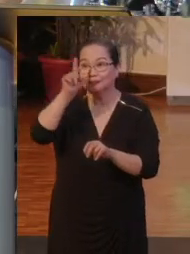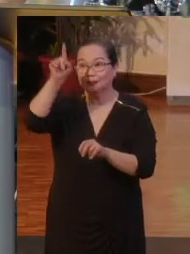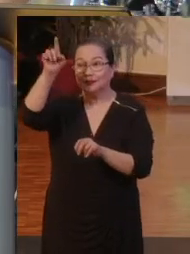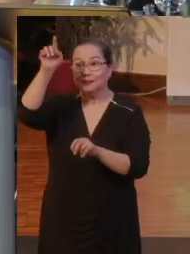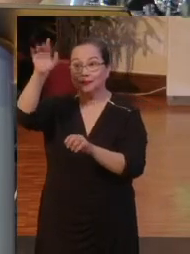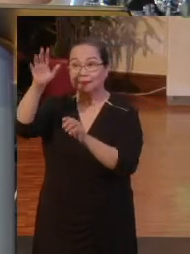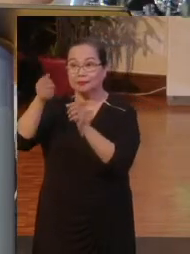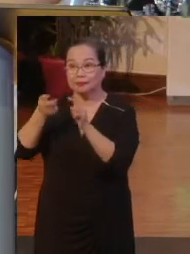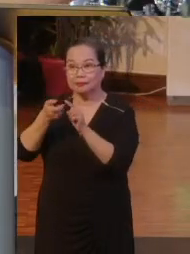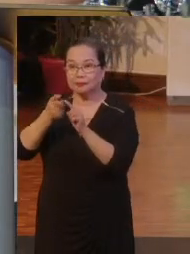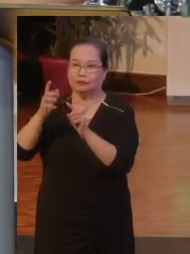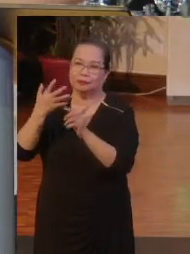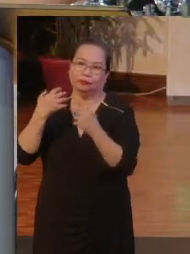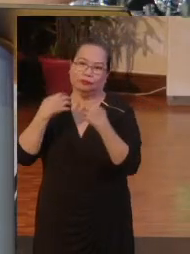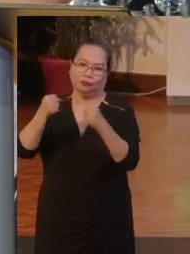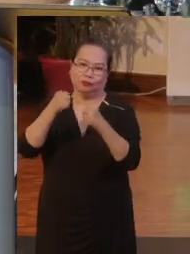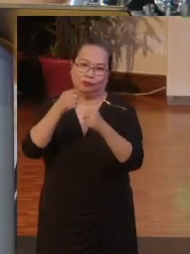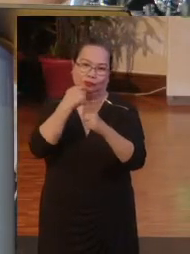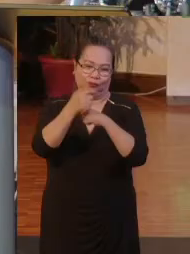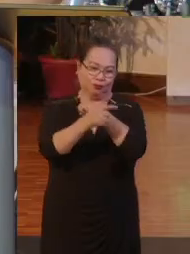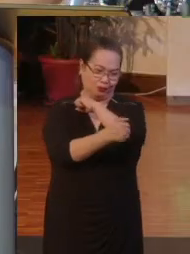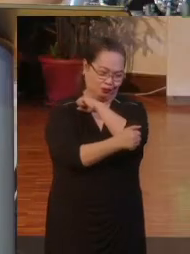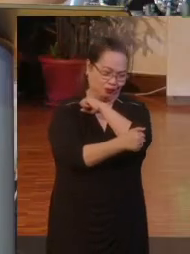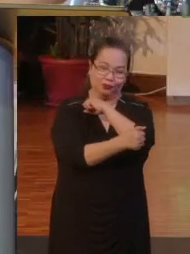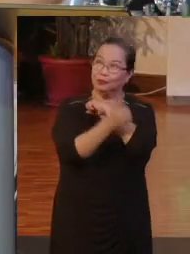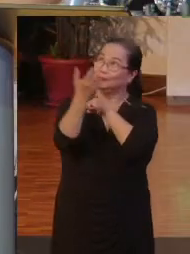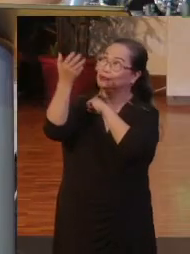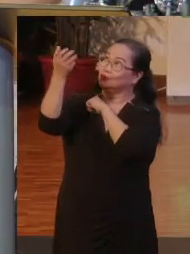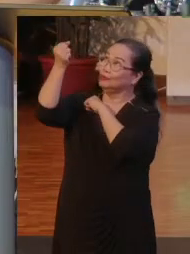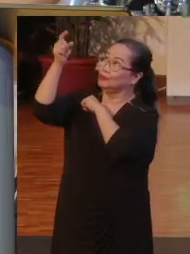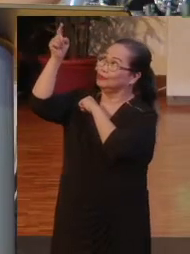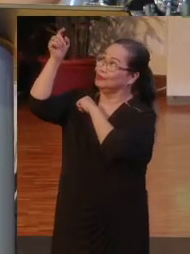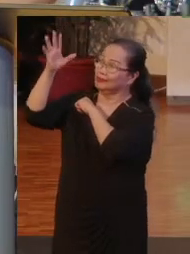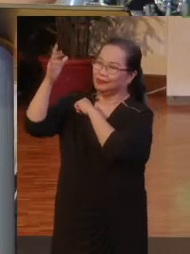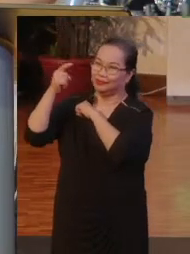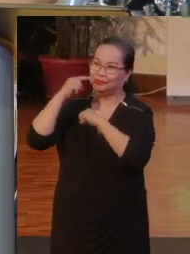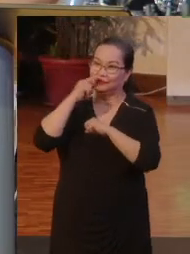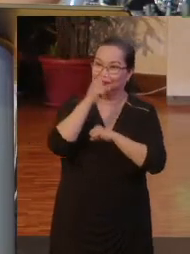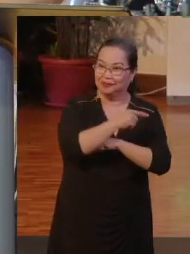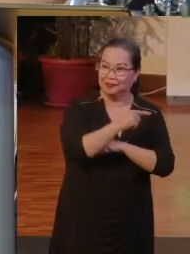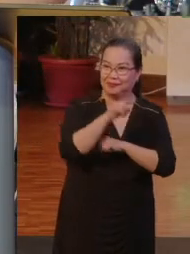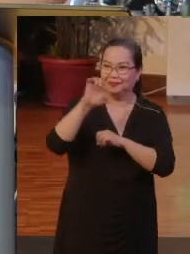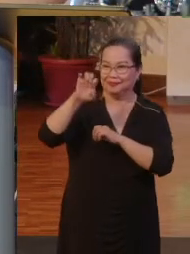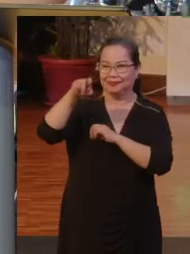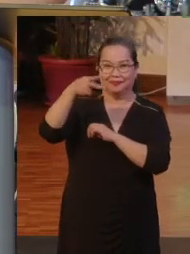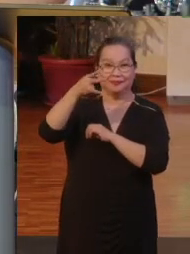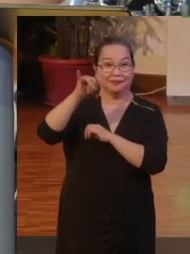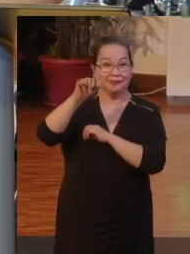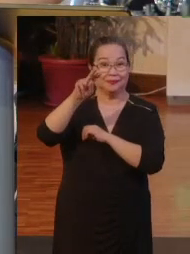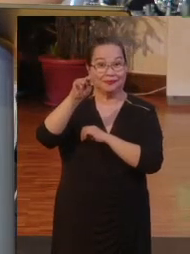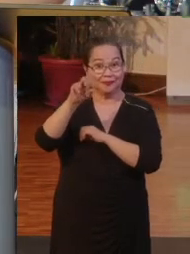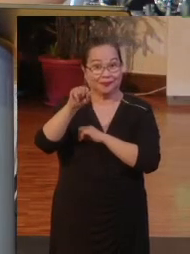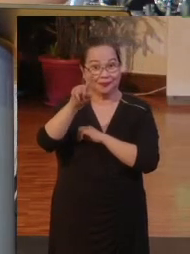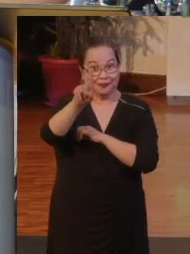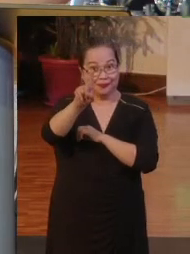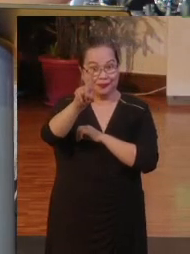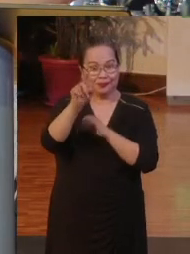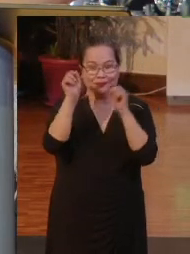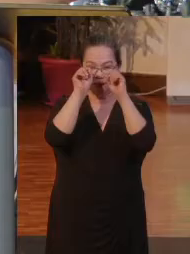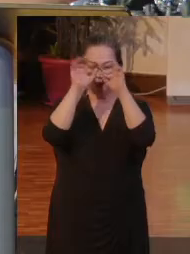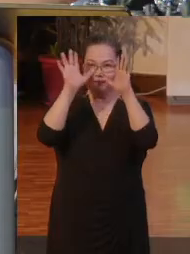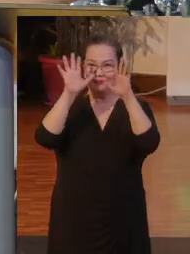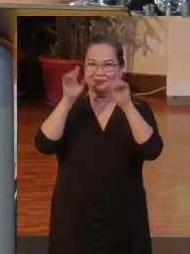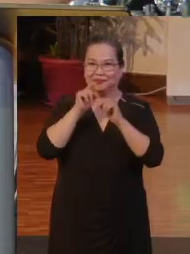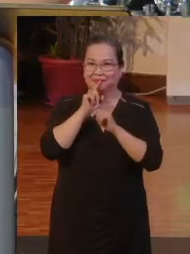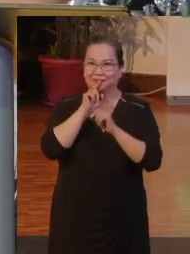sa kanyang kalakasan. Hindi po ba sabi sa Ephesians 1, kamangha-mangha